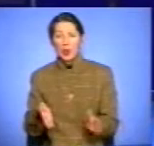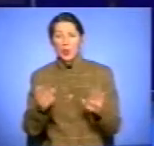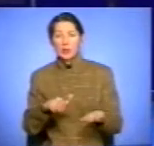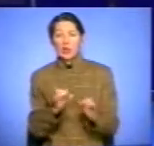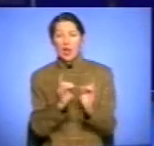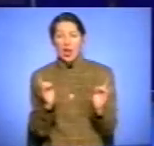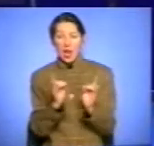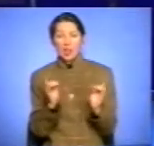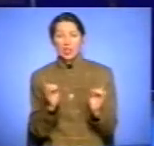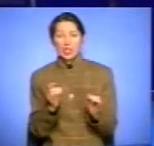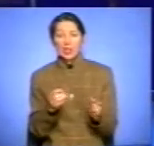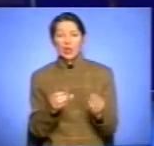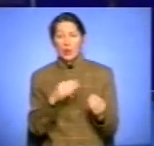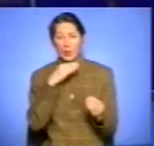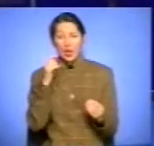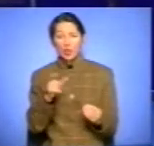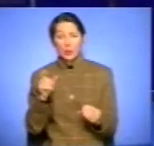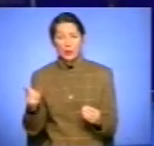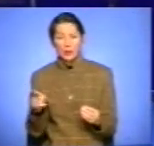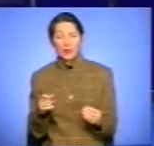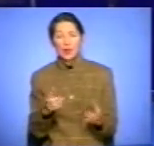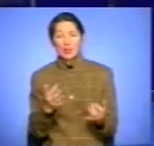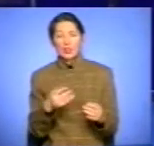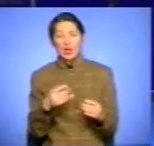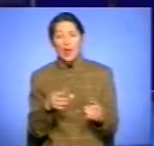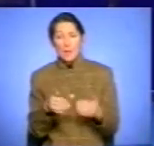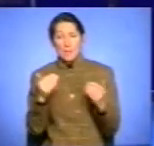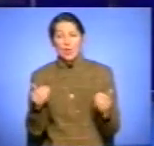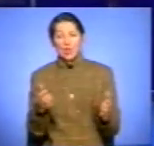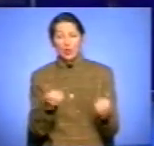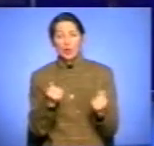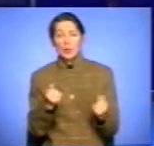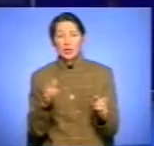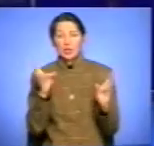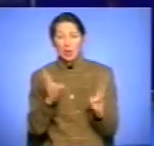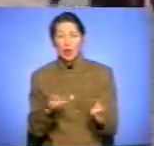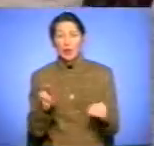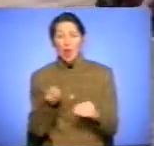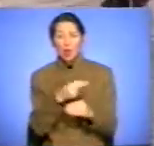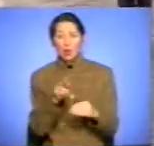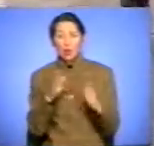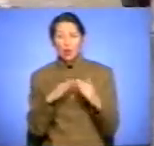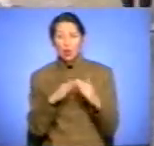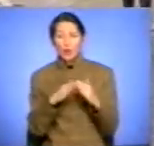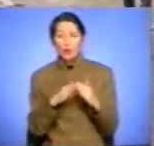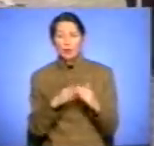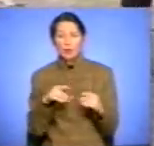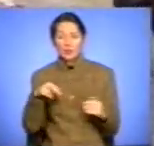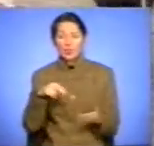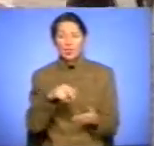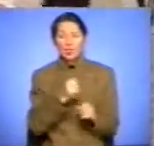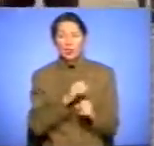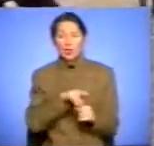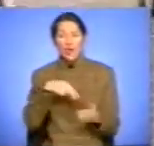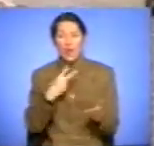тернополян ще більше отримали неважкі травми і лікується вдома деталі у сюжеті дійти на роботу не